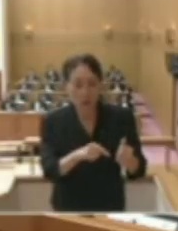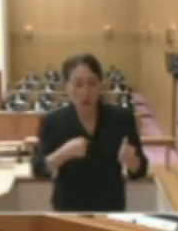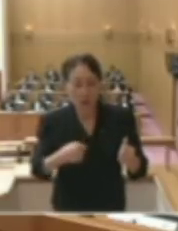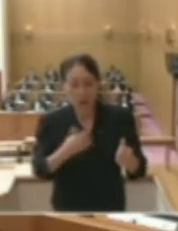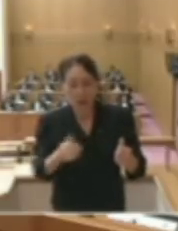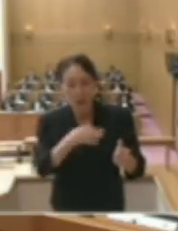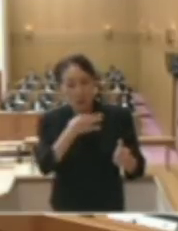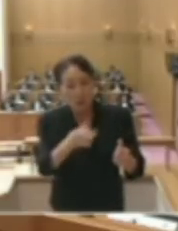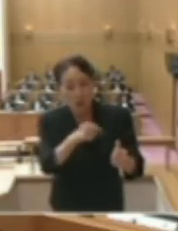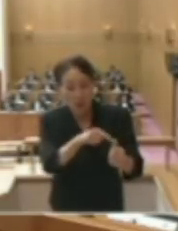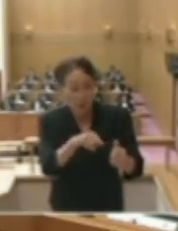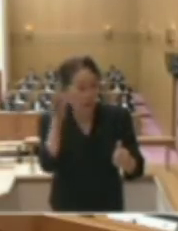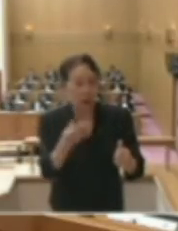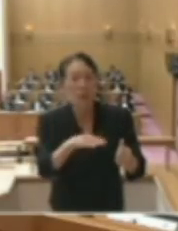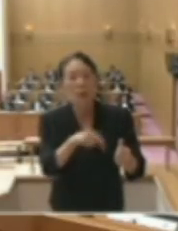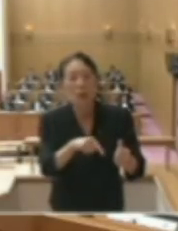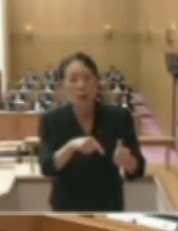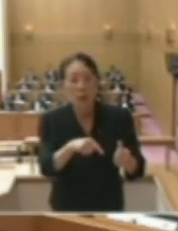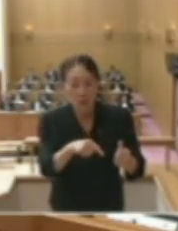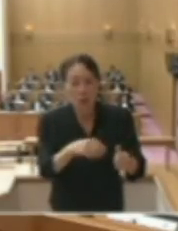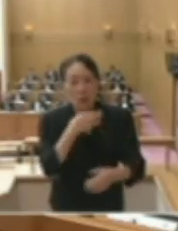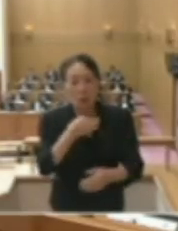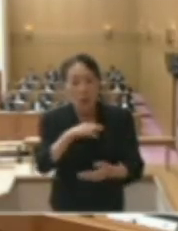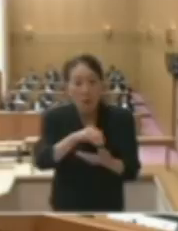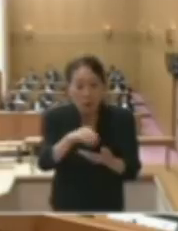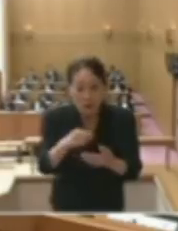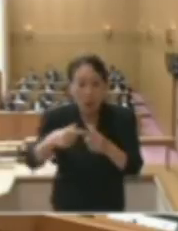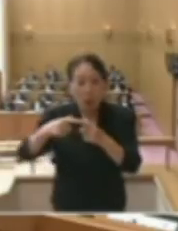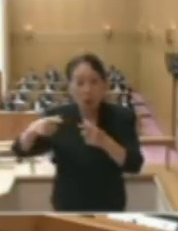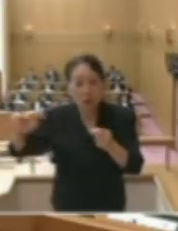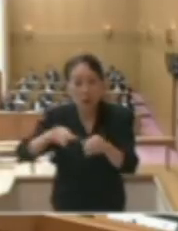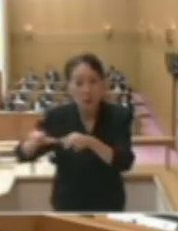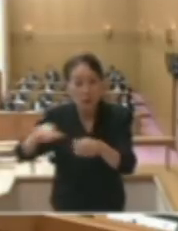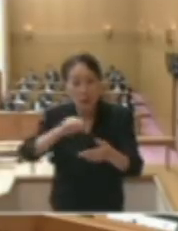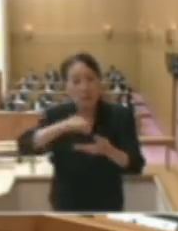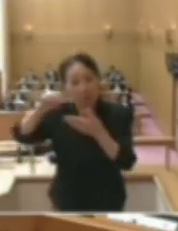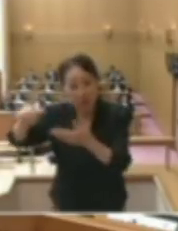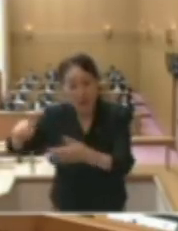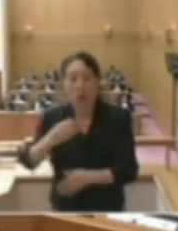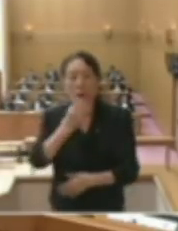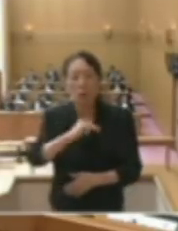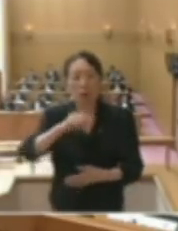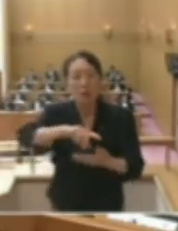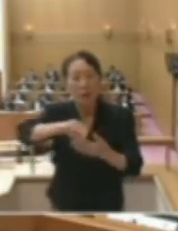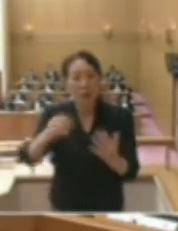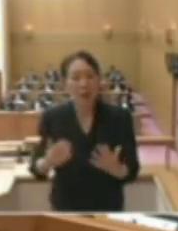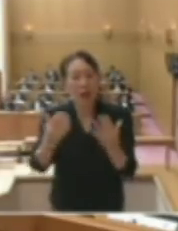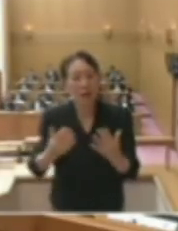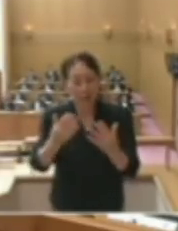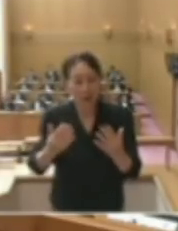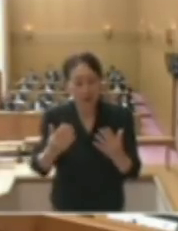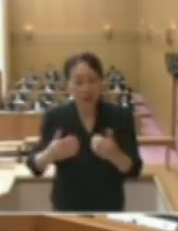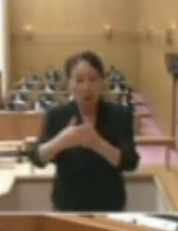げ、国政に反映し、もって福山地域の発展に貢献してく